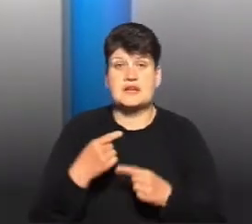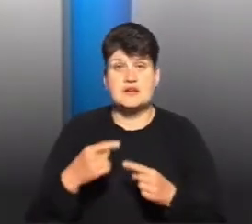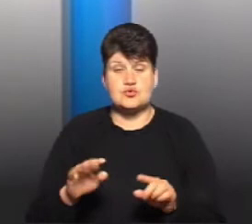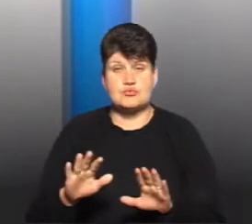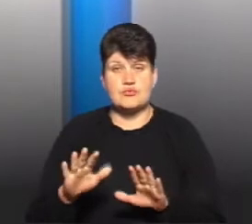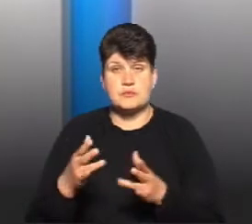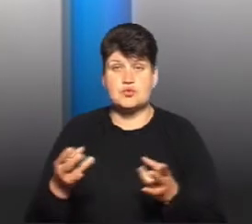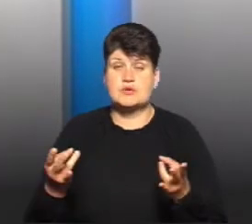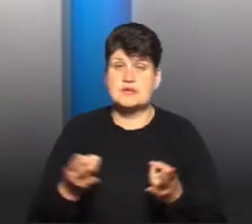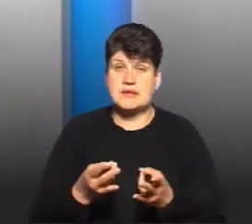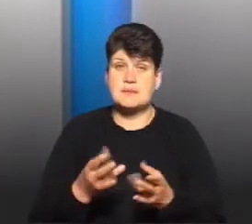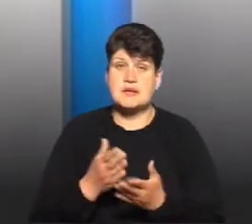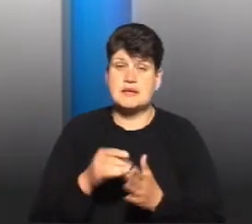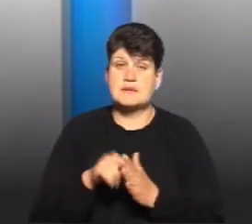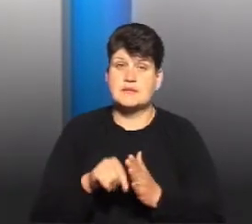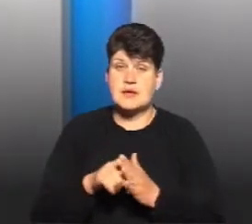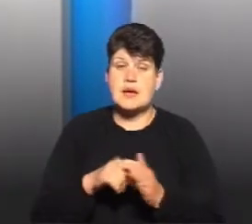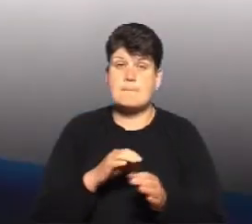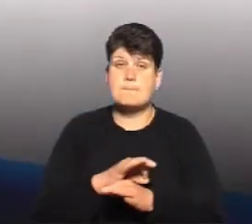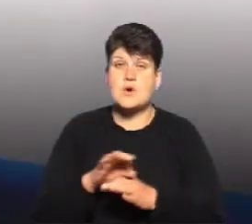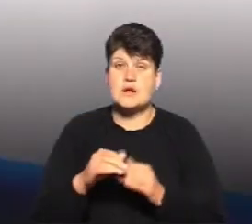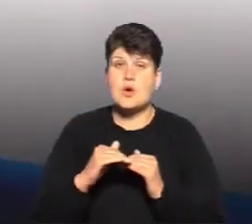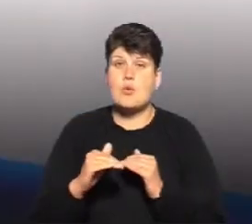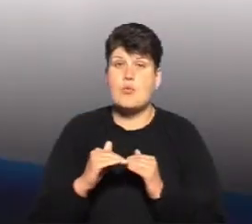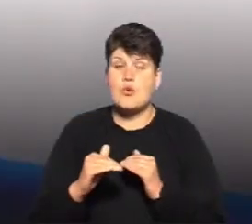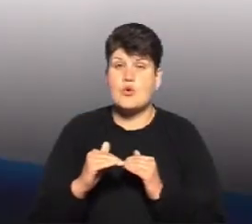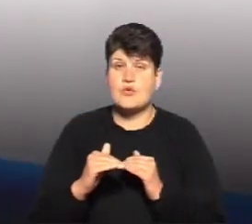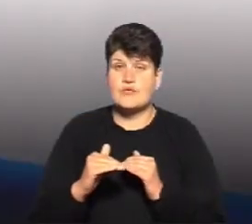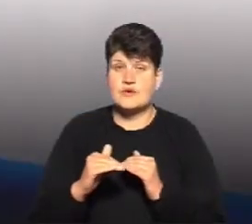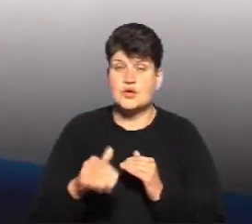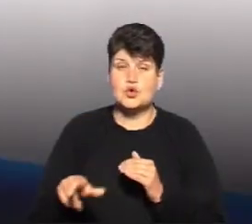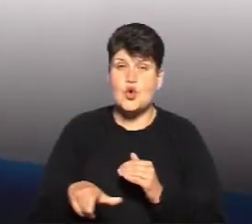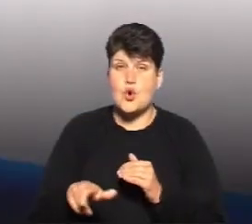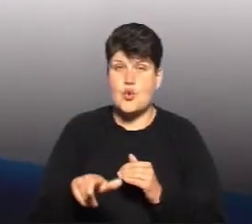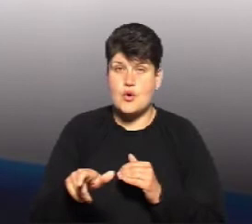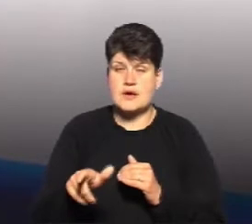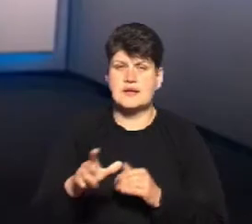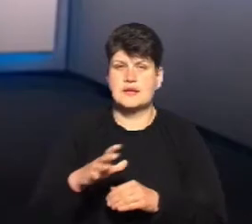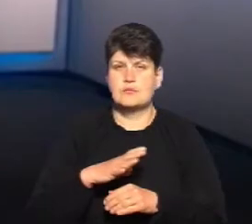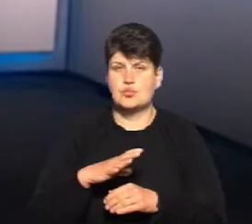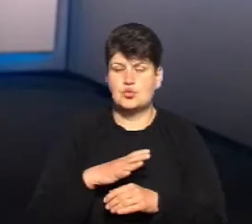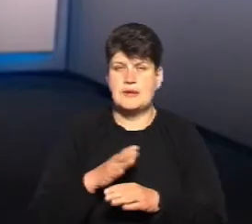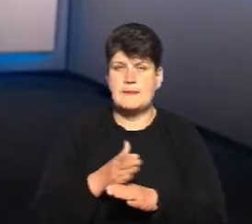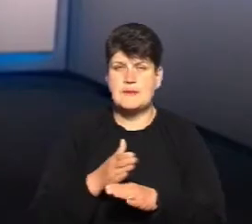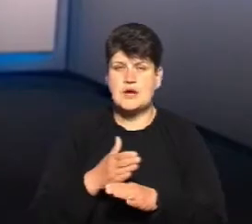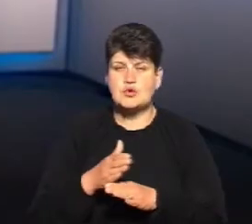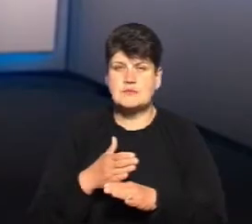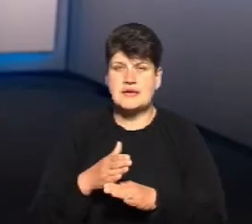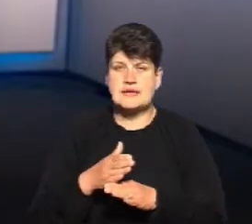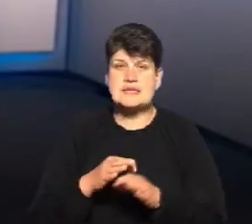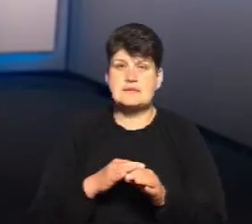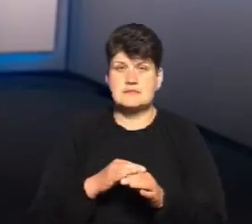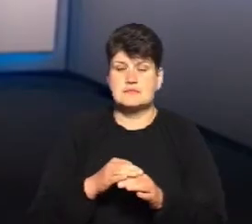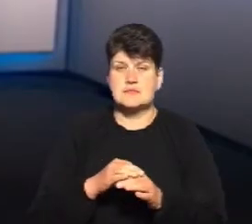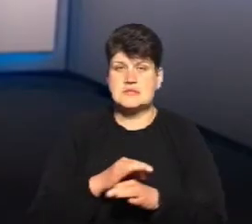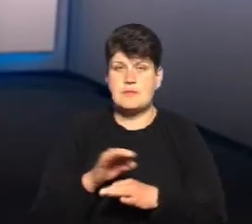є таке поняття, як проєктні польові дороги. Це фактично ті дороги, які були при розпаюванні запроєктовані, але їх